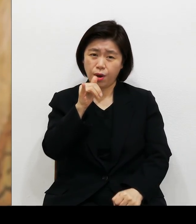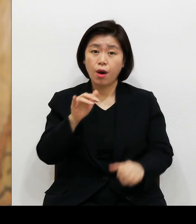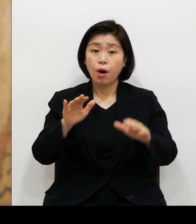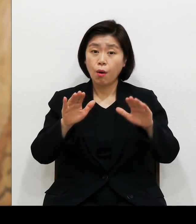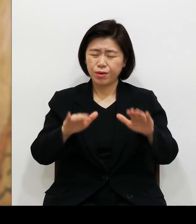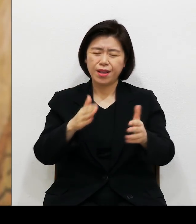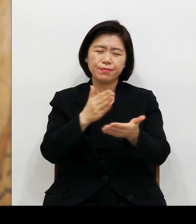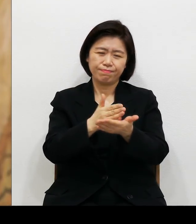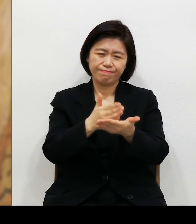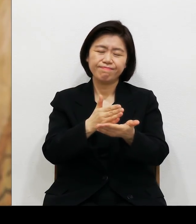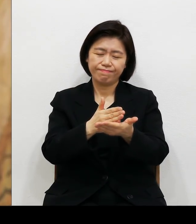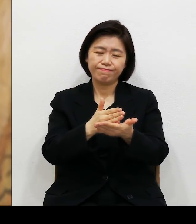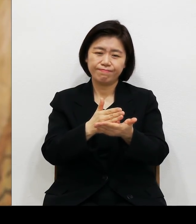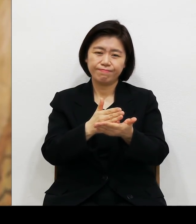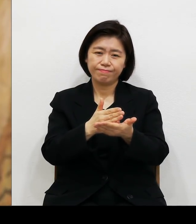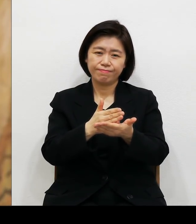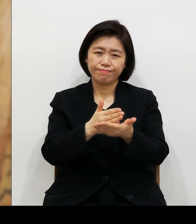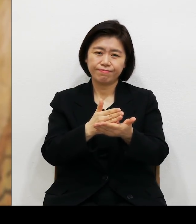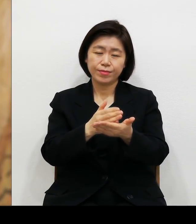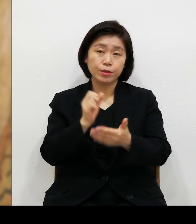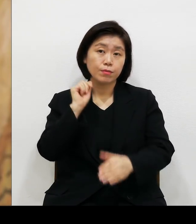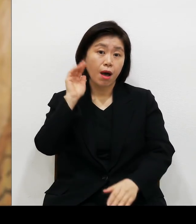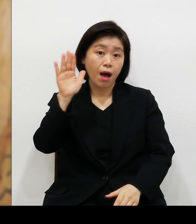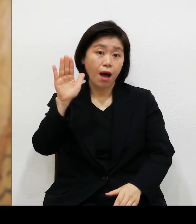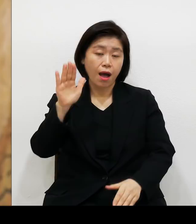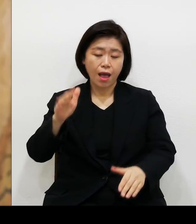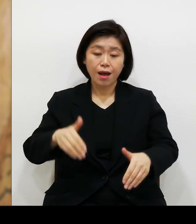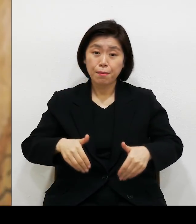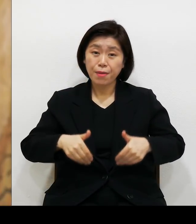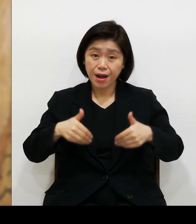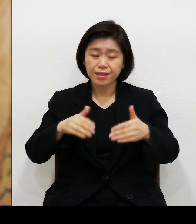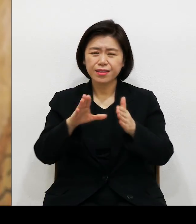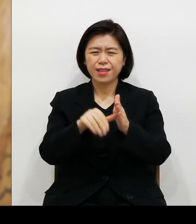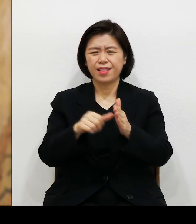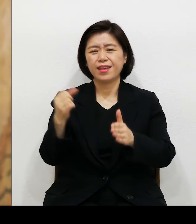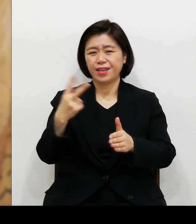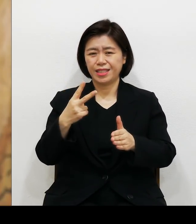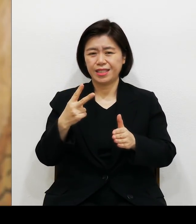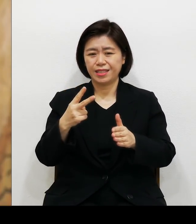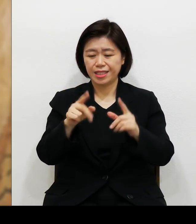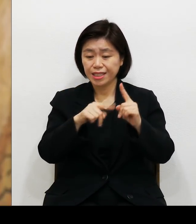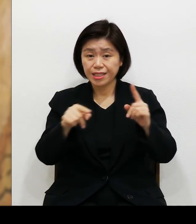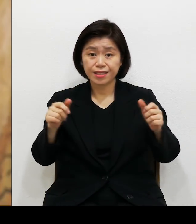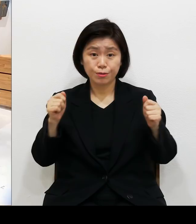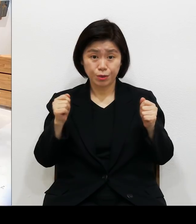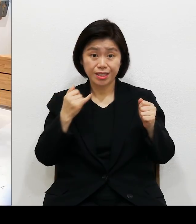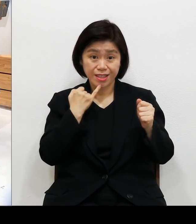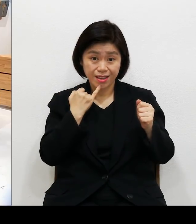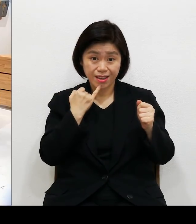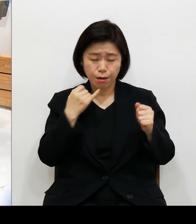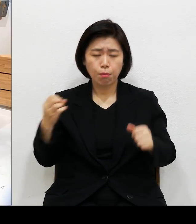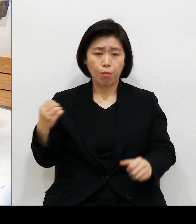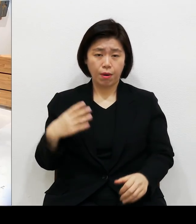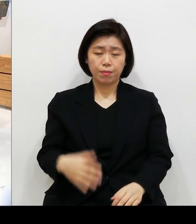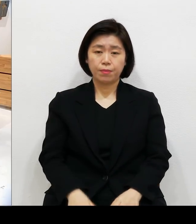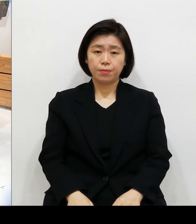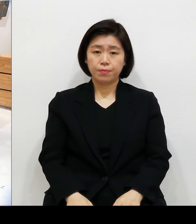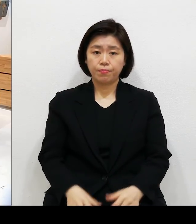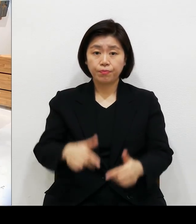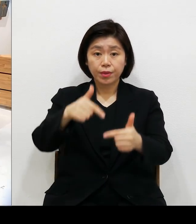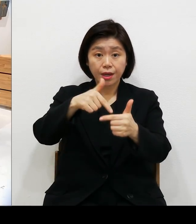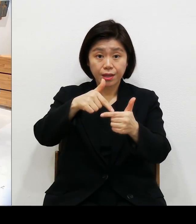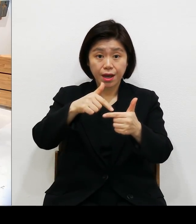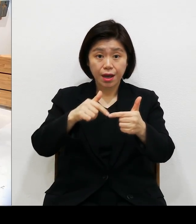아기도 있고 하시니까 오늘은 들어가셨다가 좀 더 날 좋은 날로 나오세요. 이렇게 얘기를 해주시더라고요. 그 강남역에서